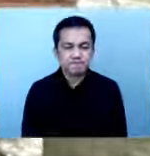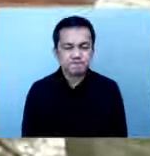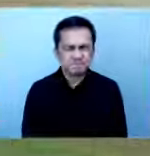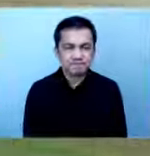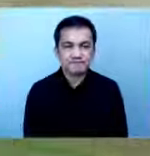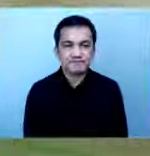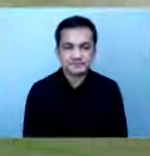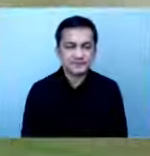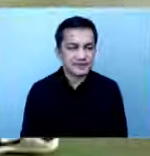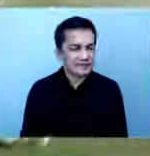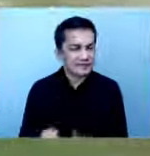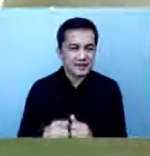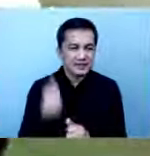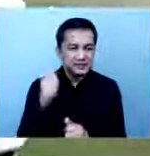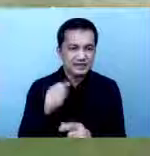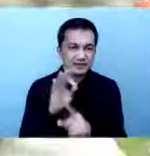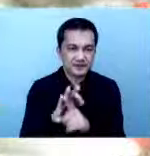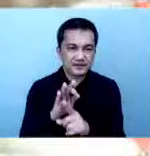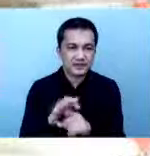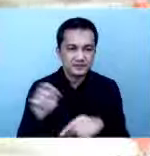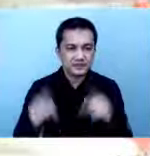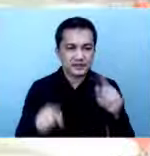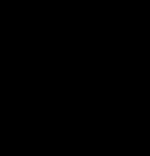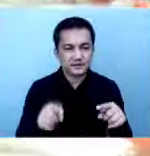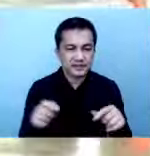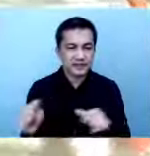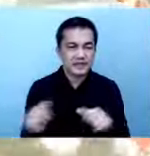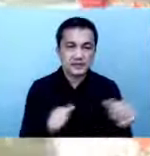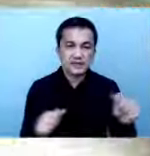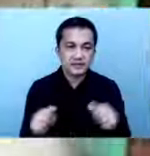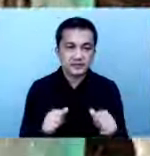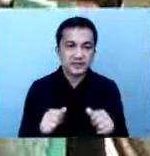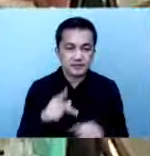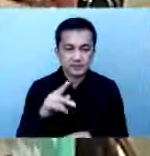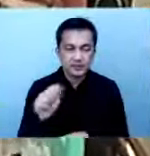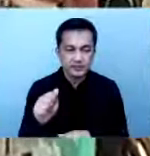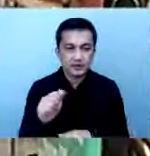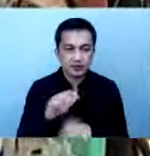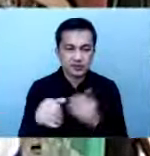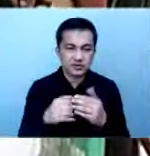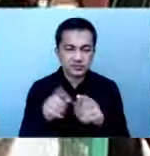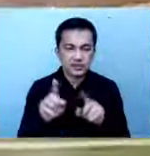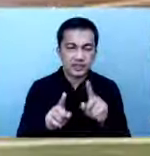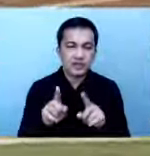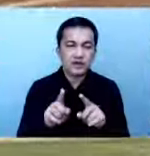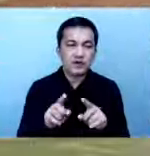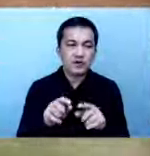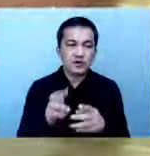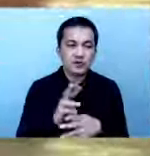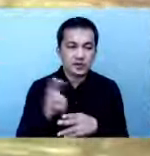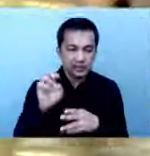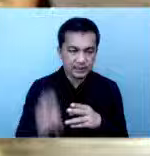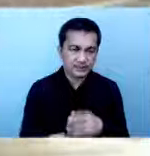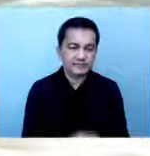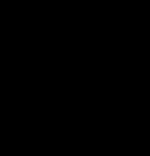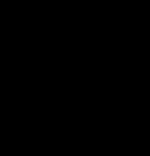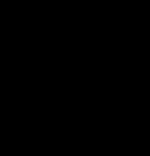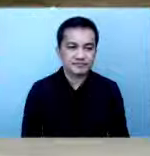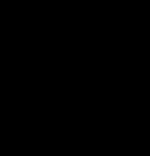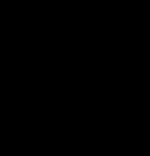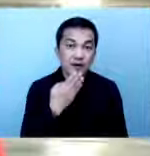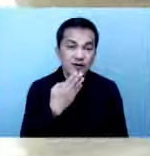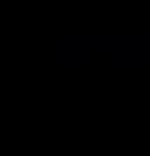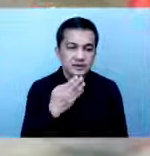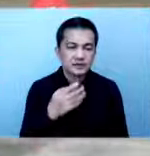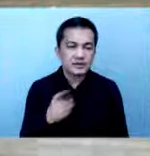Panalong panalo ang fans sa iba't ibang activity sa PBA All-Star Weekend sa Bacolod. Nagkaroon ng basketball clinic